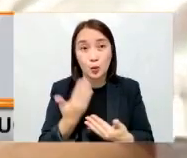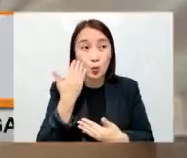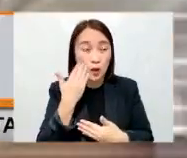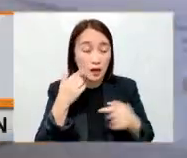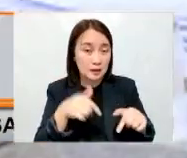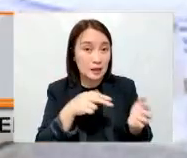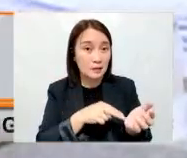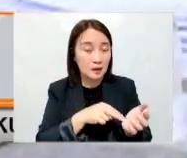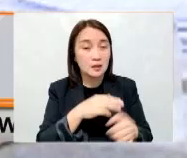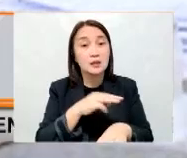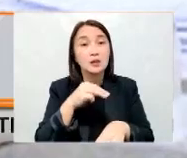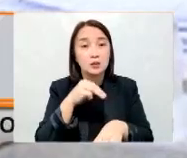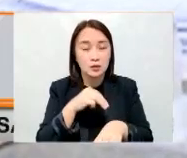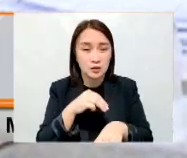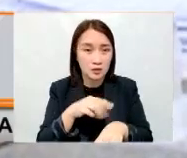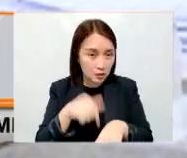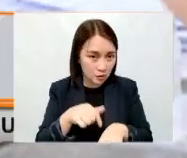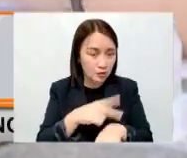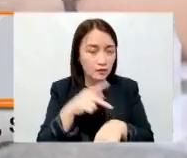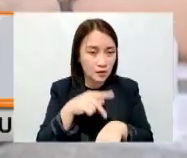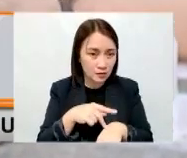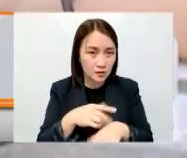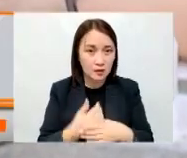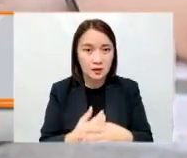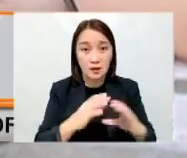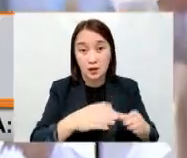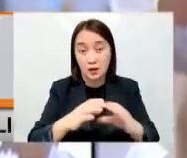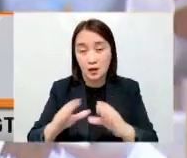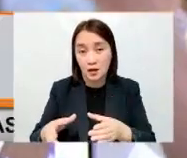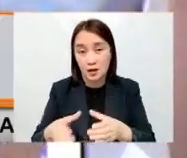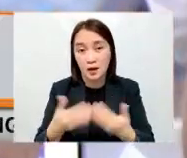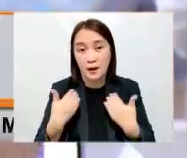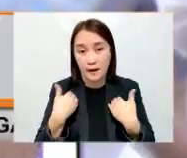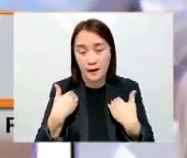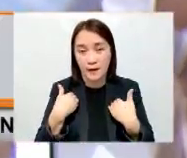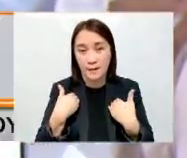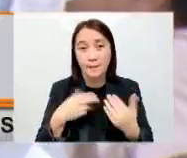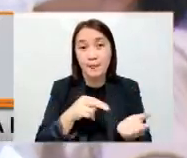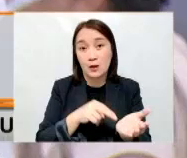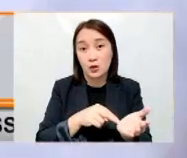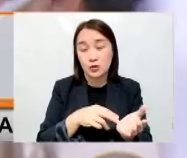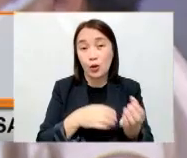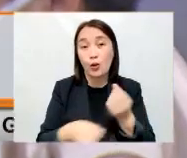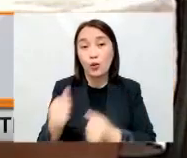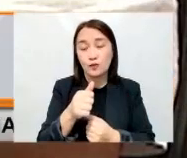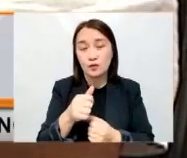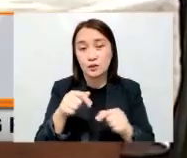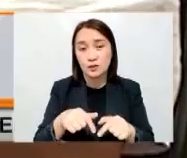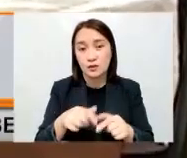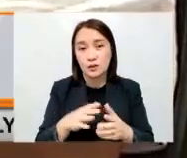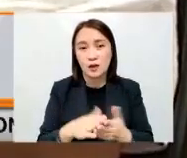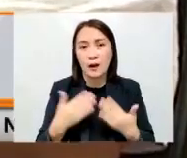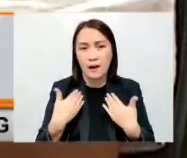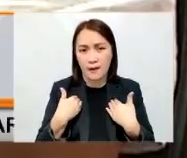countries. Pamumunuan ng council ng isang chief nursing officer na siyang tututok sa mga naturang issue. To make this legal, we'll